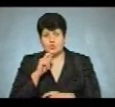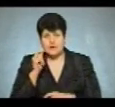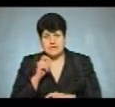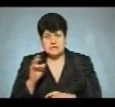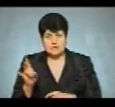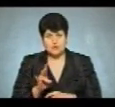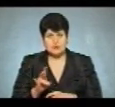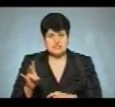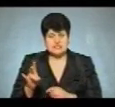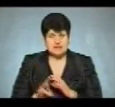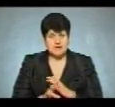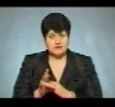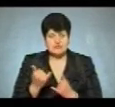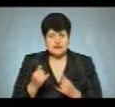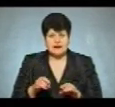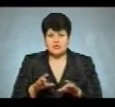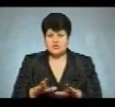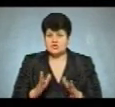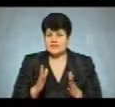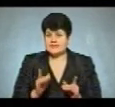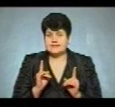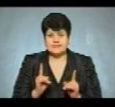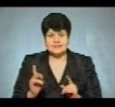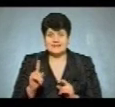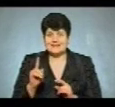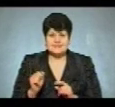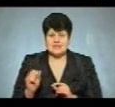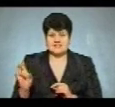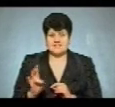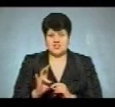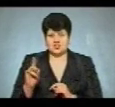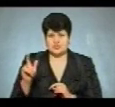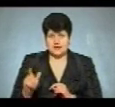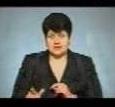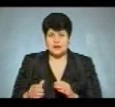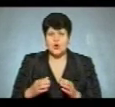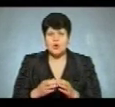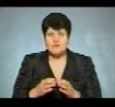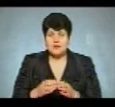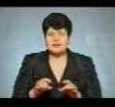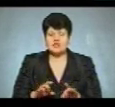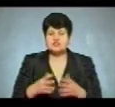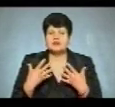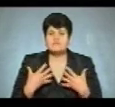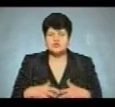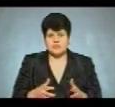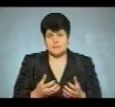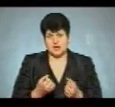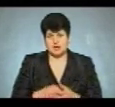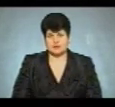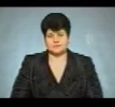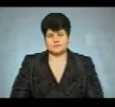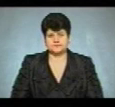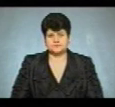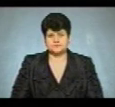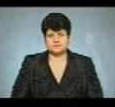Ну, зараз рішення стоїть за самими священниками, але в будь-якому випадку громади рішення свої вже прийняли. Діана